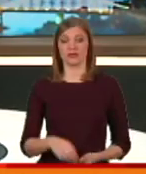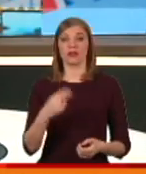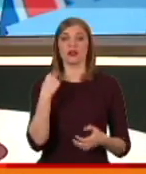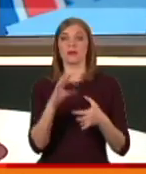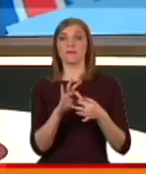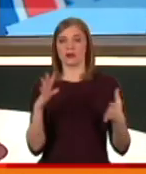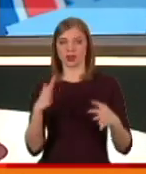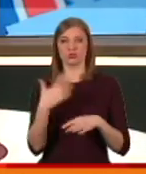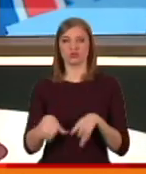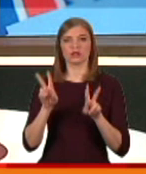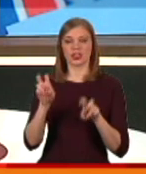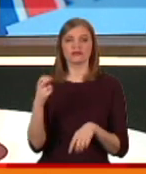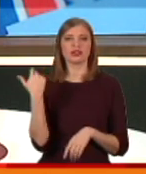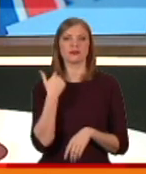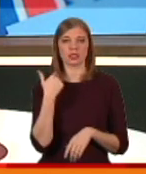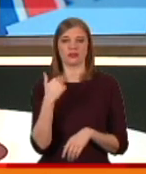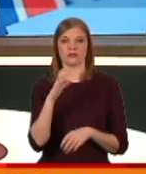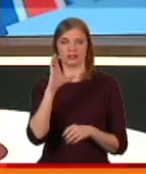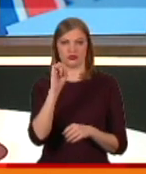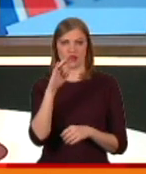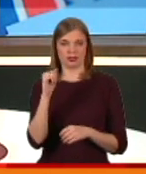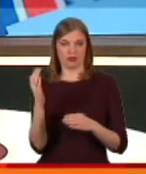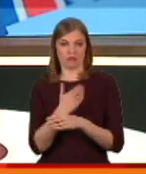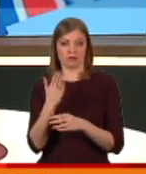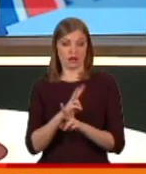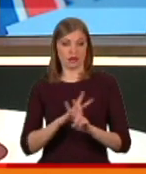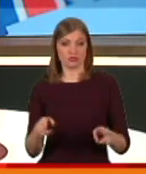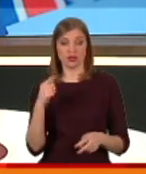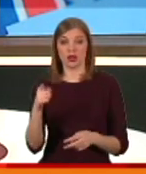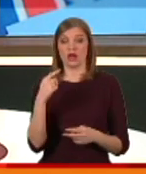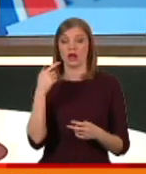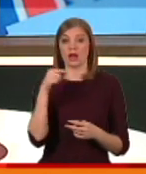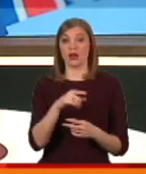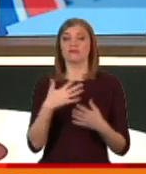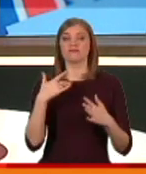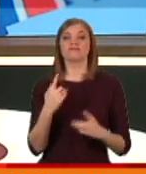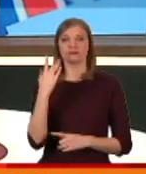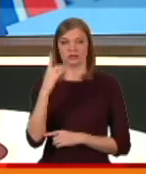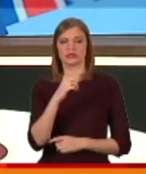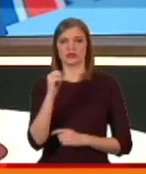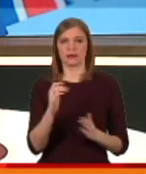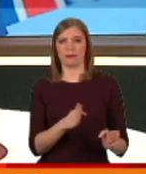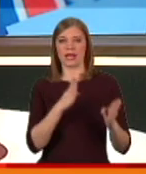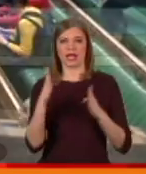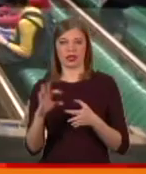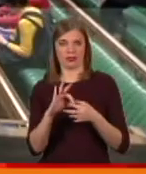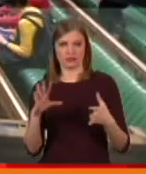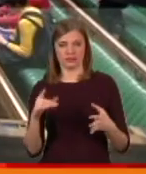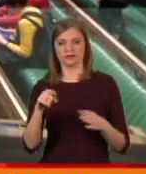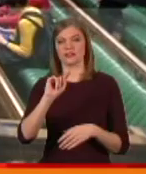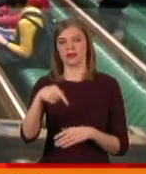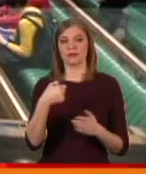Брексит уже називають британською Санта-Барбарою. Парламент країни проголосував за його перенесення. Вимагає